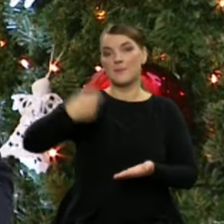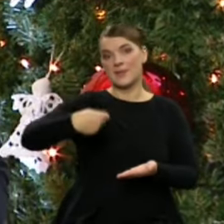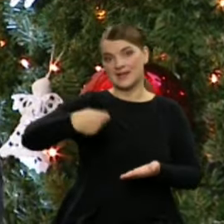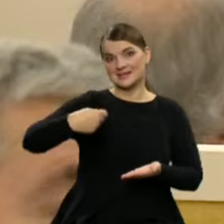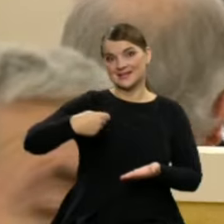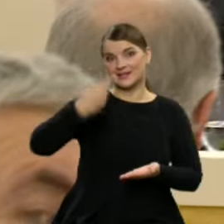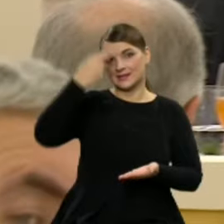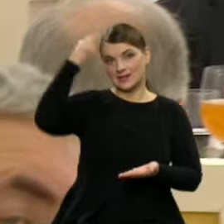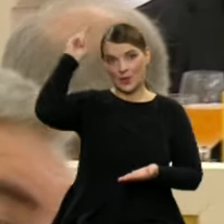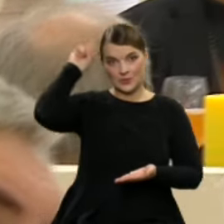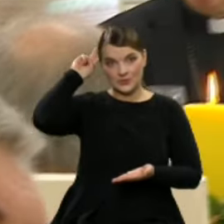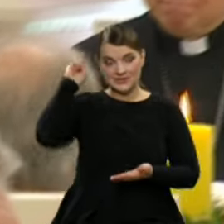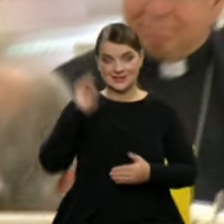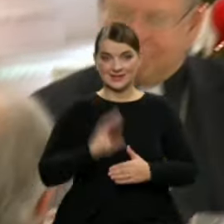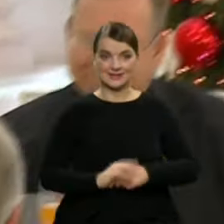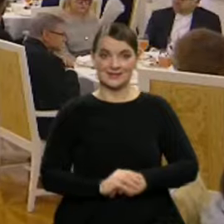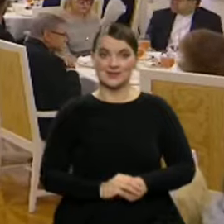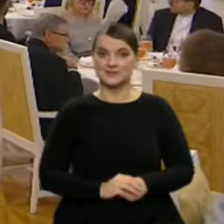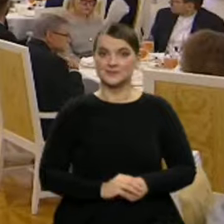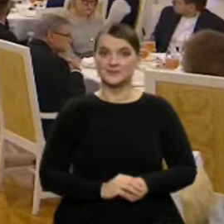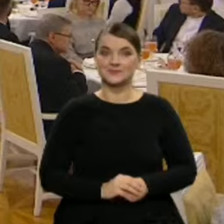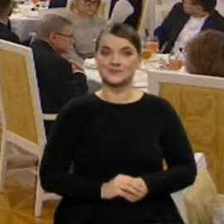Nausėdą.